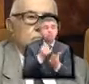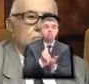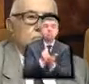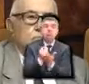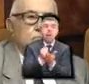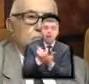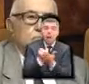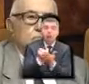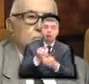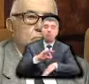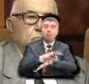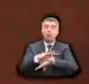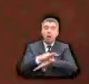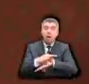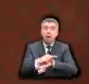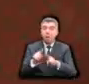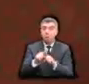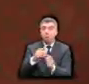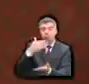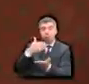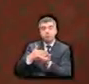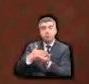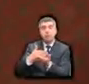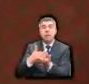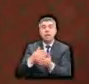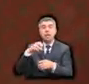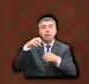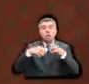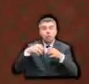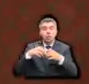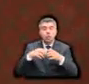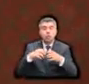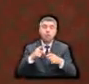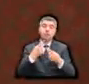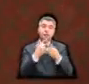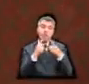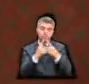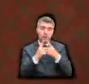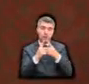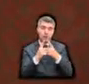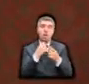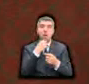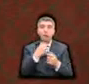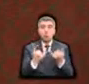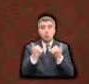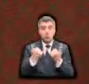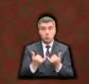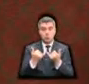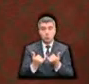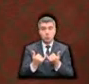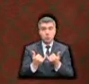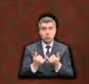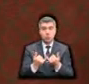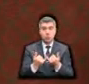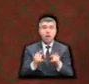التوظيف ولقاو راسهم محاصرين بالثلوج، وضاعت لهم فرص ديال الحصول على فرصة الشغل. قس على ذلك بأننا اليوم لابد السيد